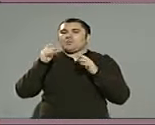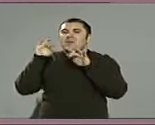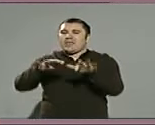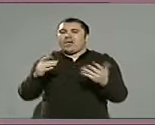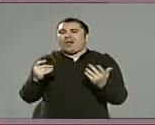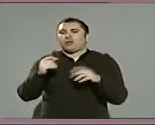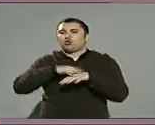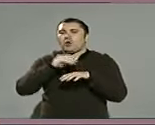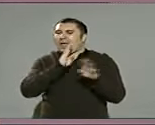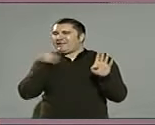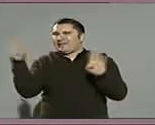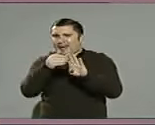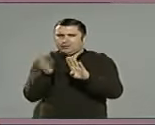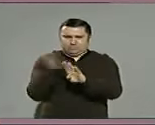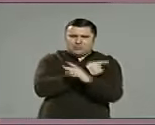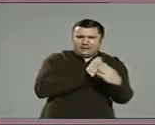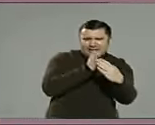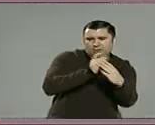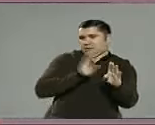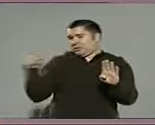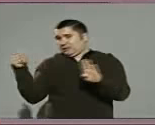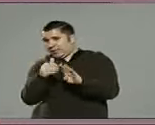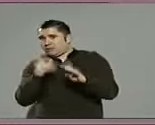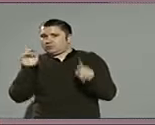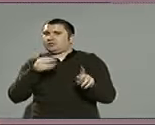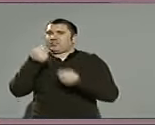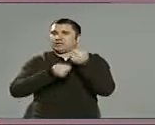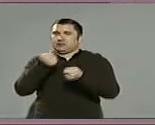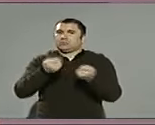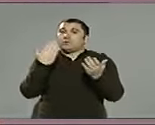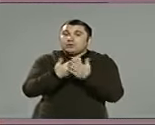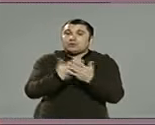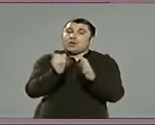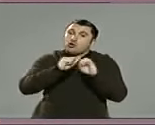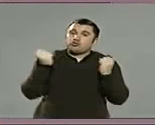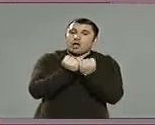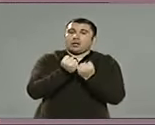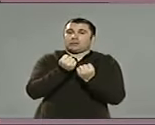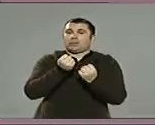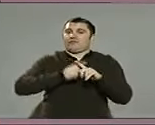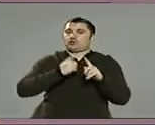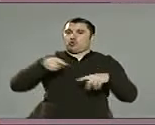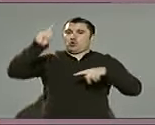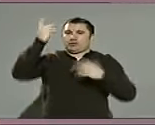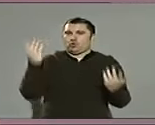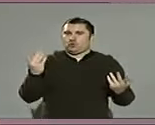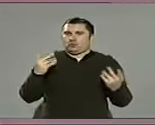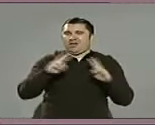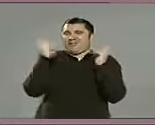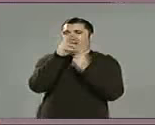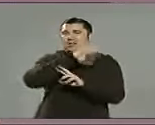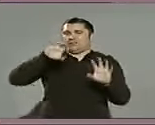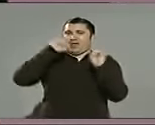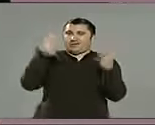investieren. Da ist das Problem, das größte Problem der staatlichen Verschuldung weltweit. Und da setzt auch die Lösung an, liebe Genossinnen